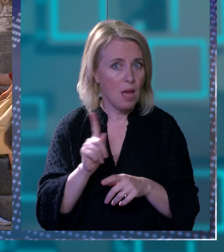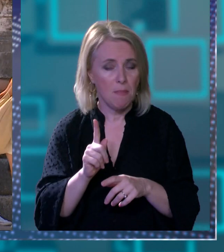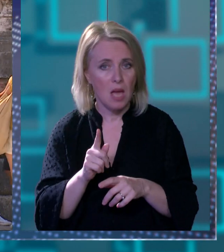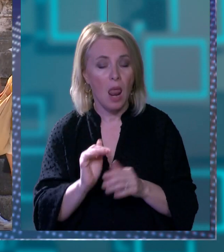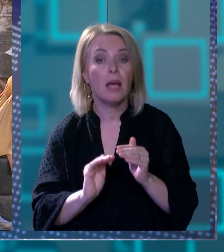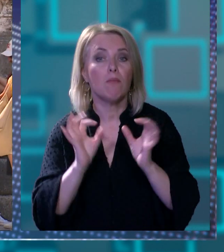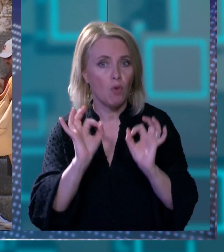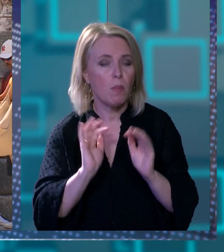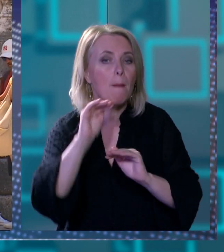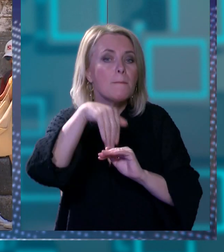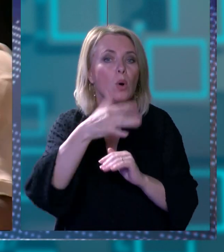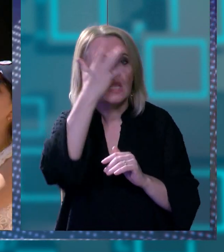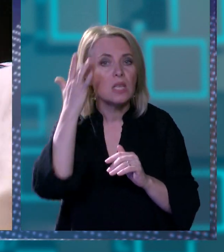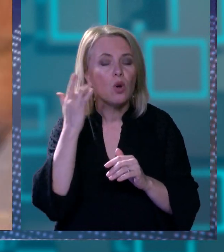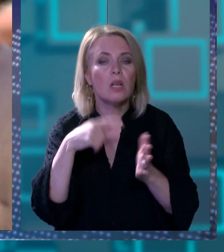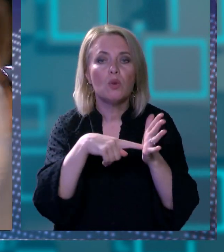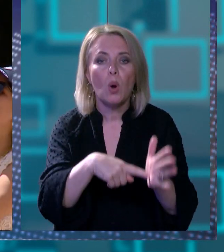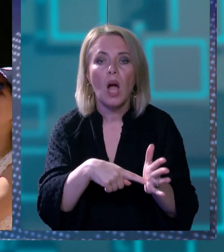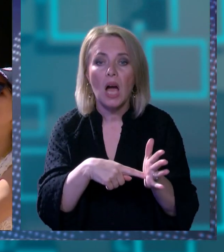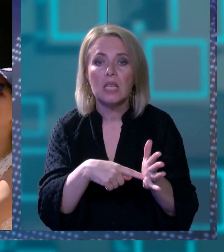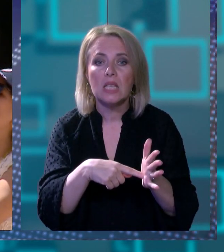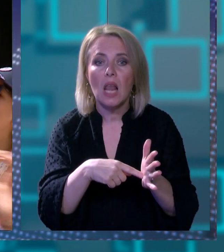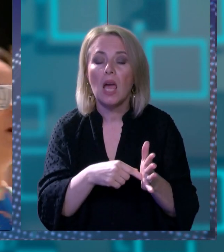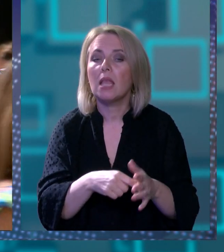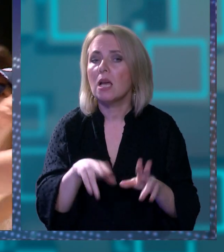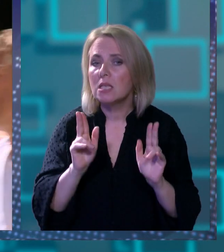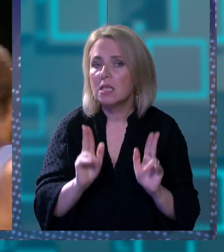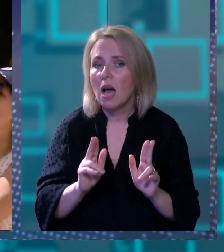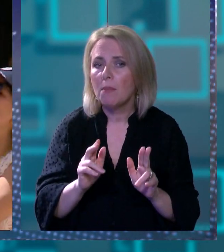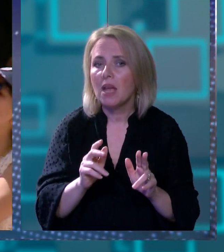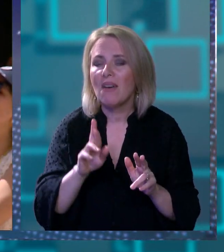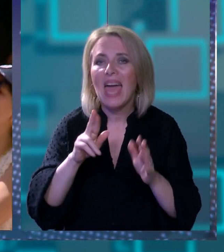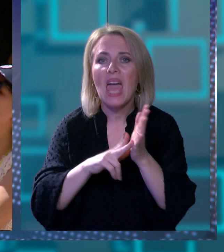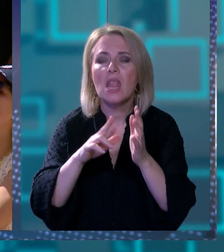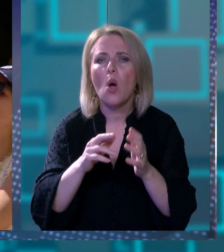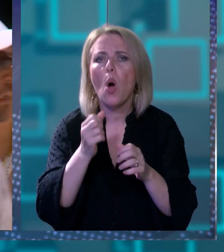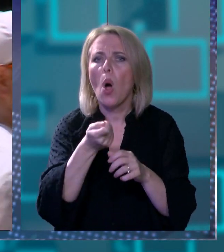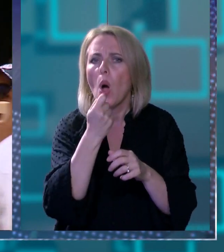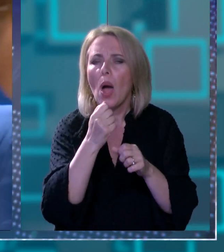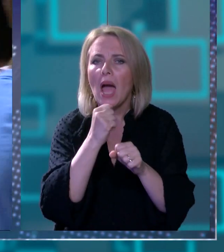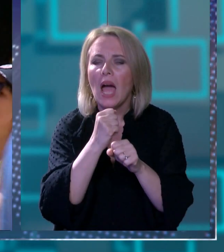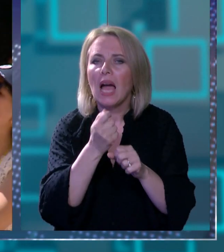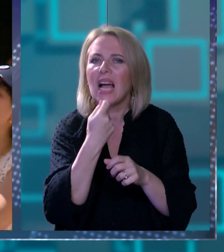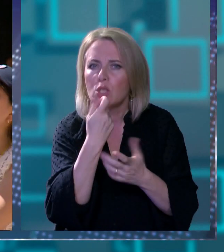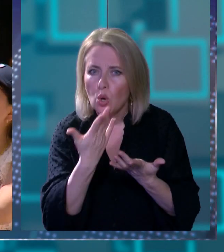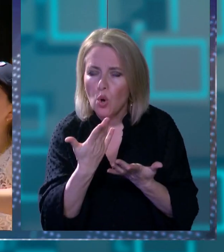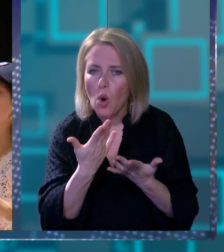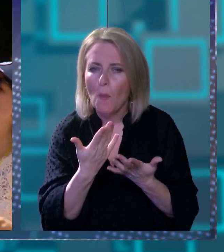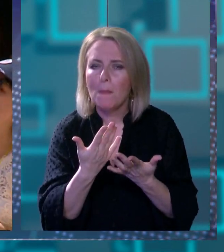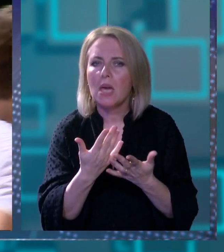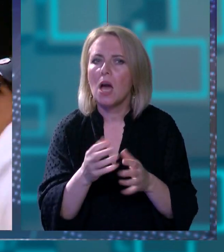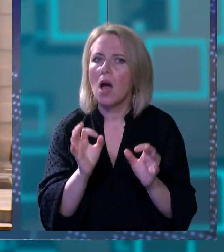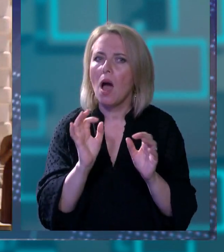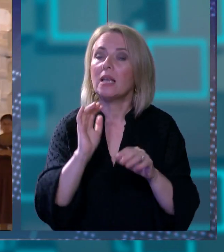i vrlo dobra posezona su pokazale da je zapravo enogastronomija, aktivni turizam i manifestacije